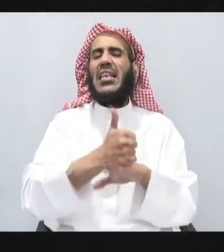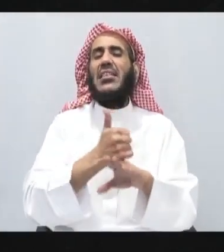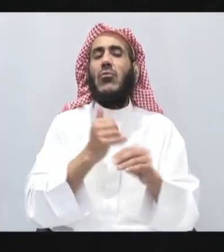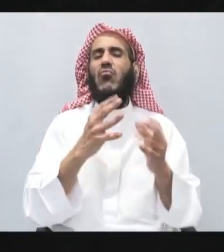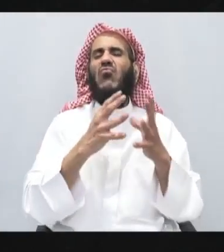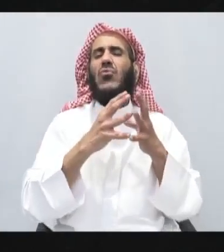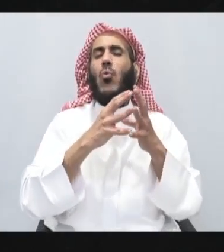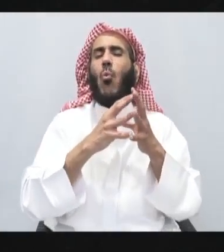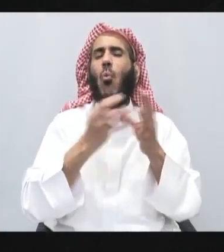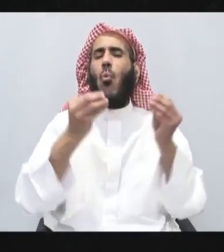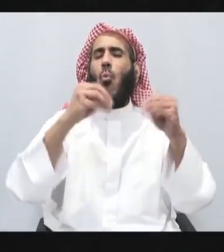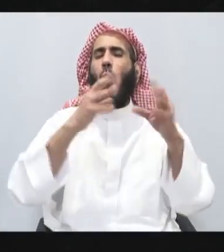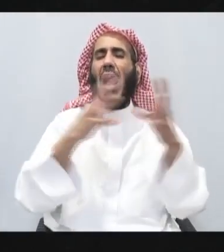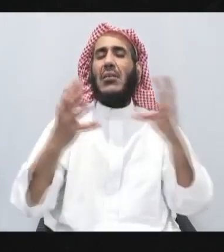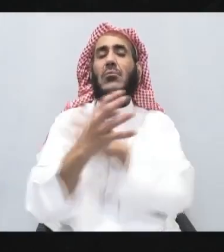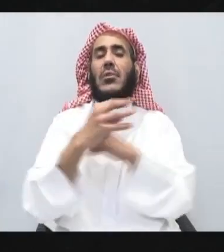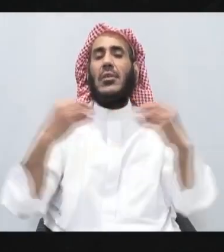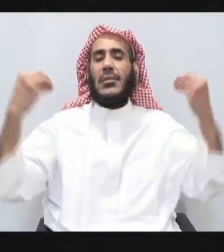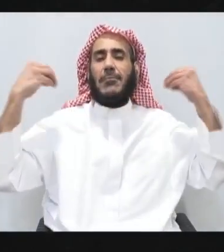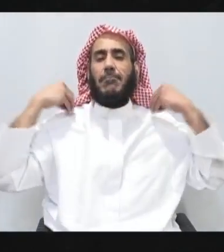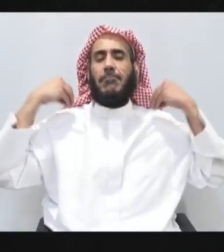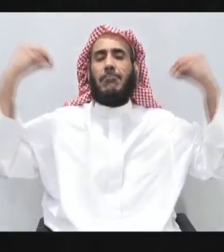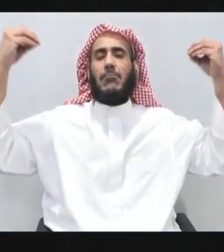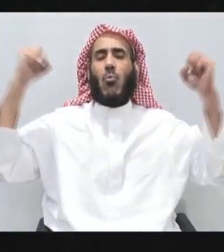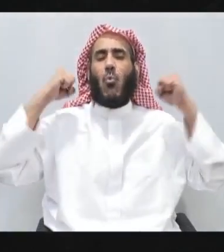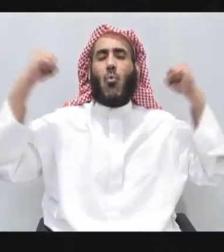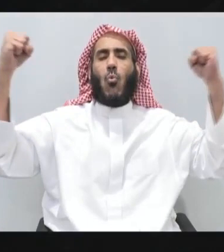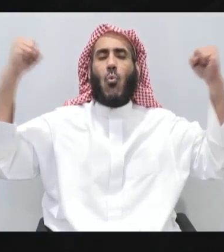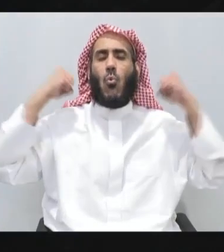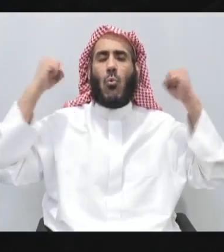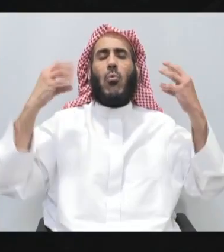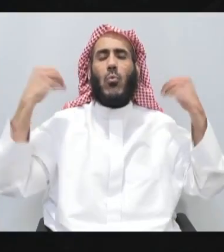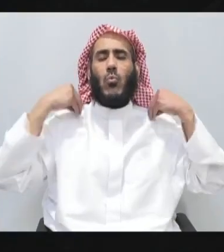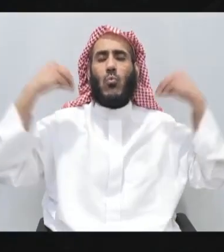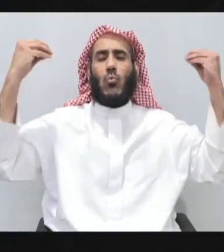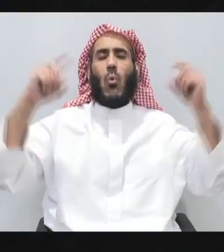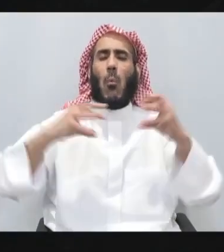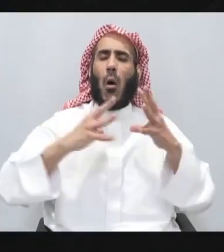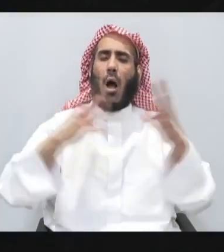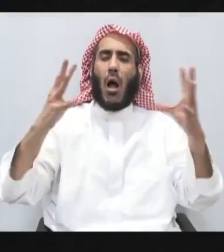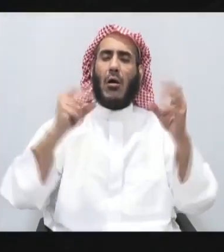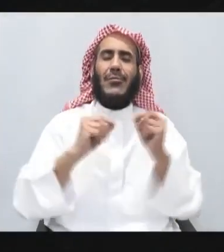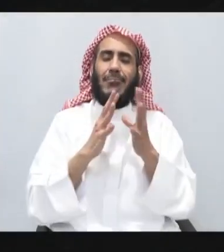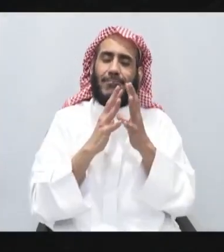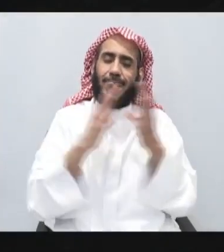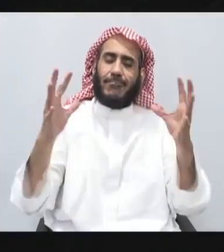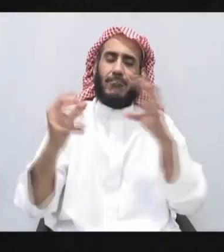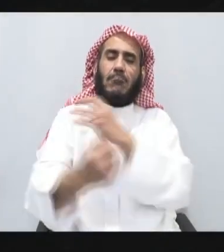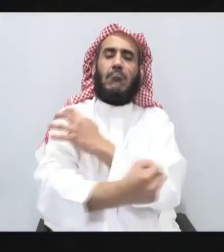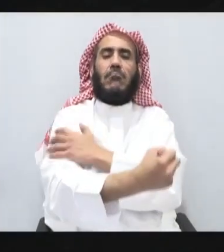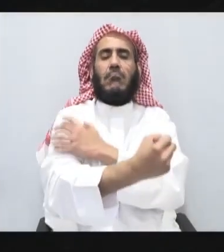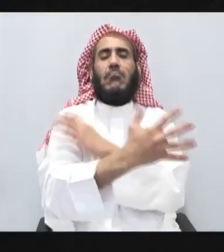زياده حجم العضلات نعم التمارين الرياضيه كلما زادت هذه التمارين كلما زاد في